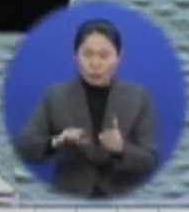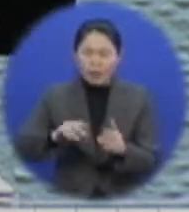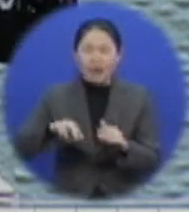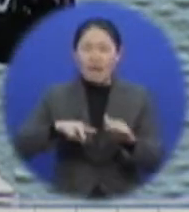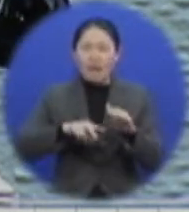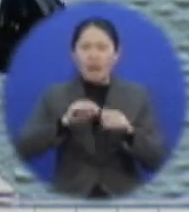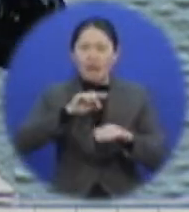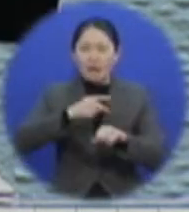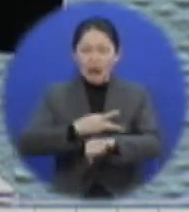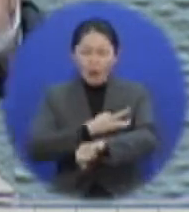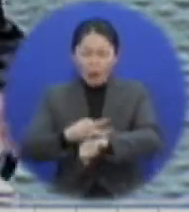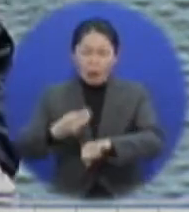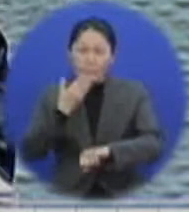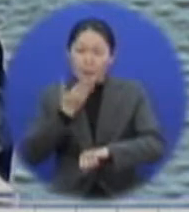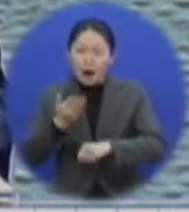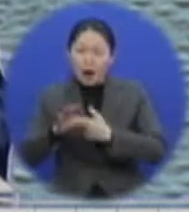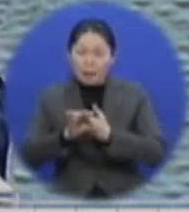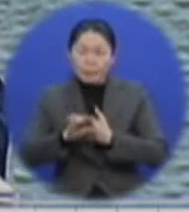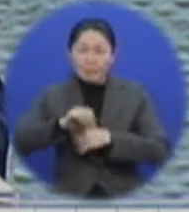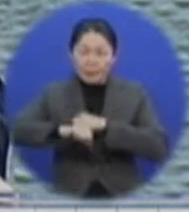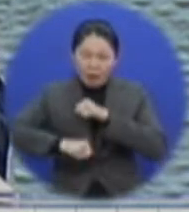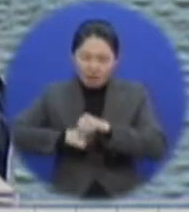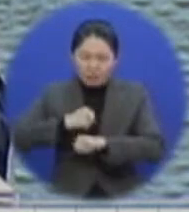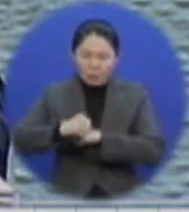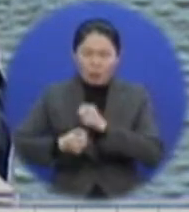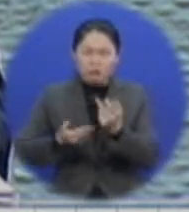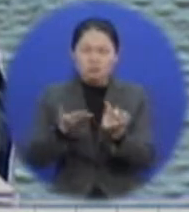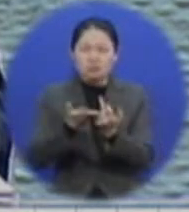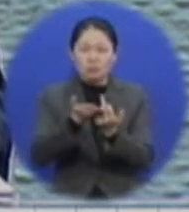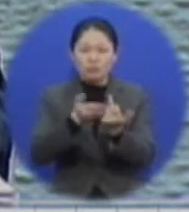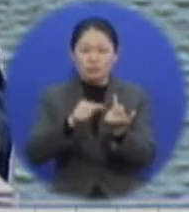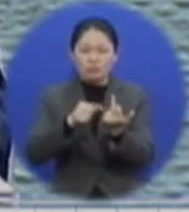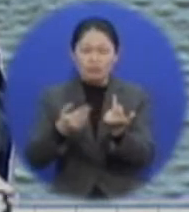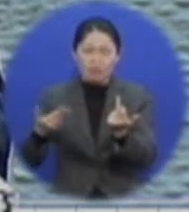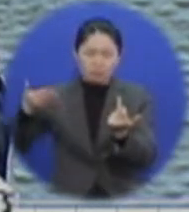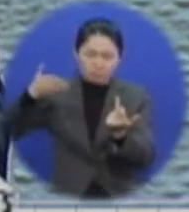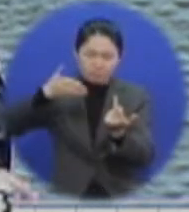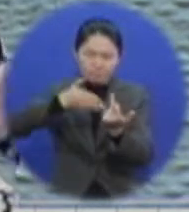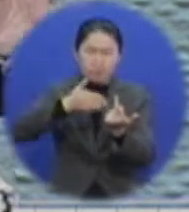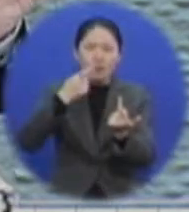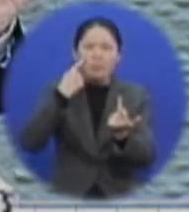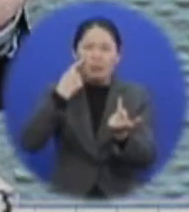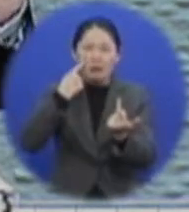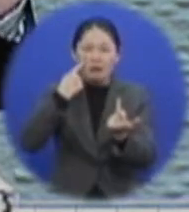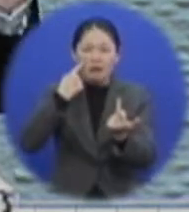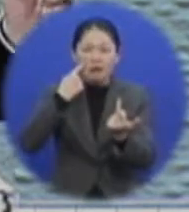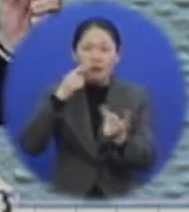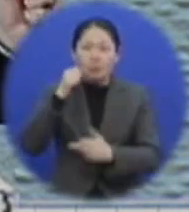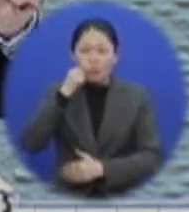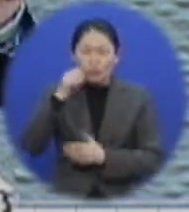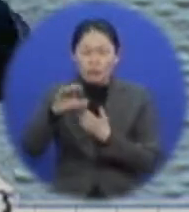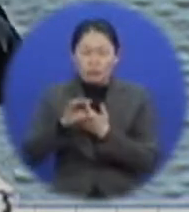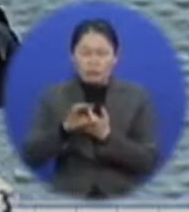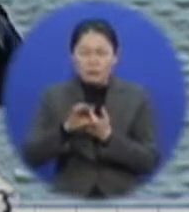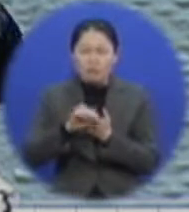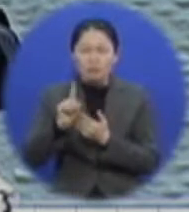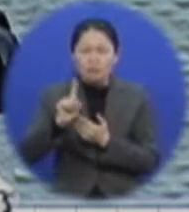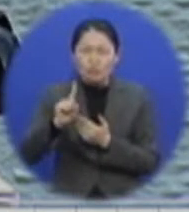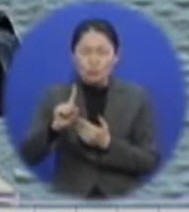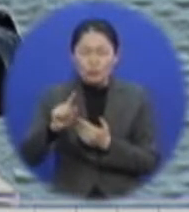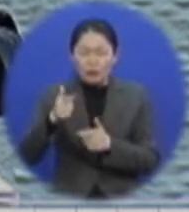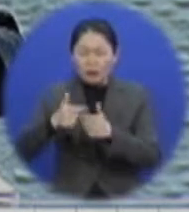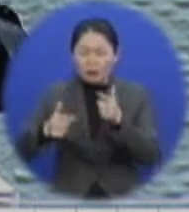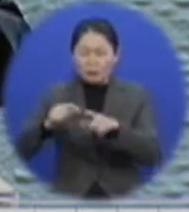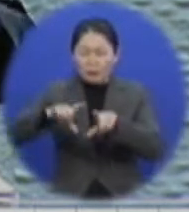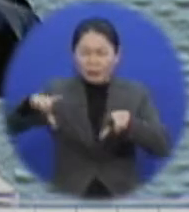마음껏 할 땐 마음껏 섬의 까지 해 업적 하라 그렇지 못한 사람은 뭐 널빤지 나 베이 느끼고 어떤